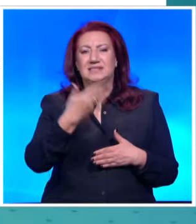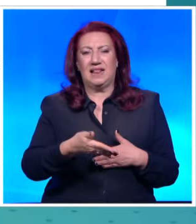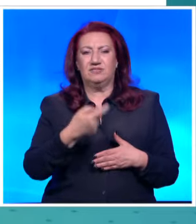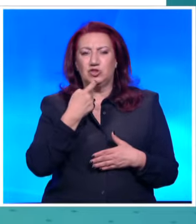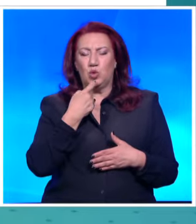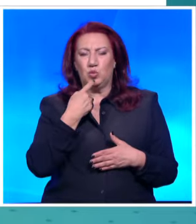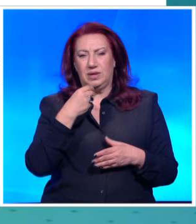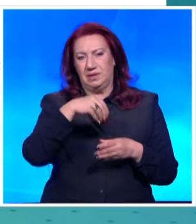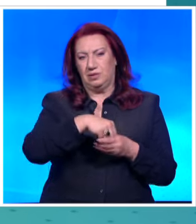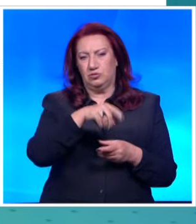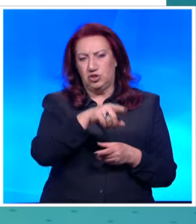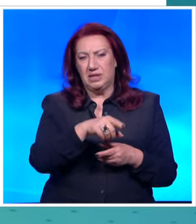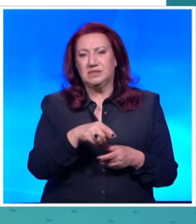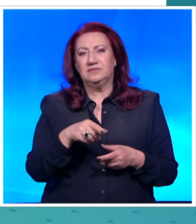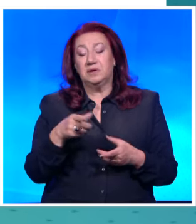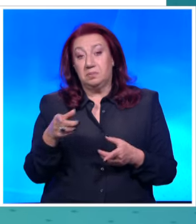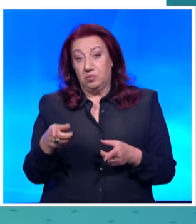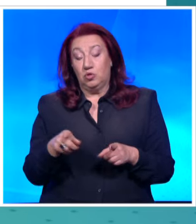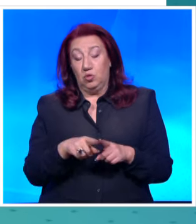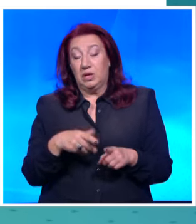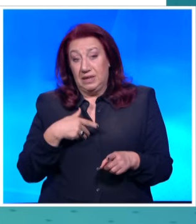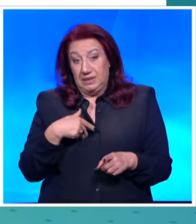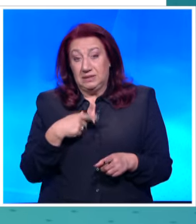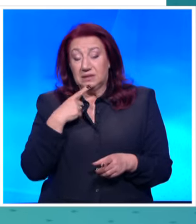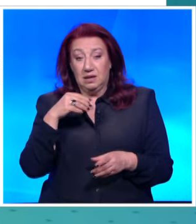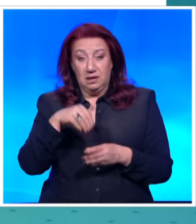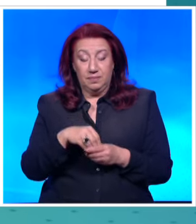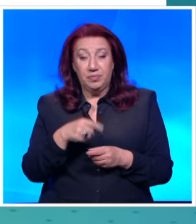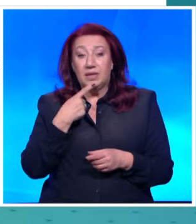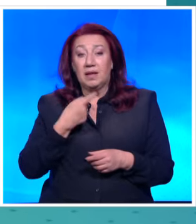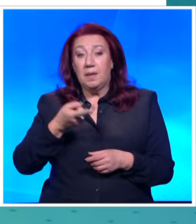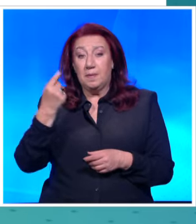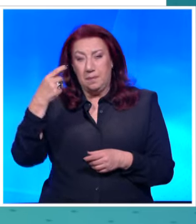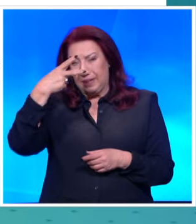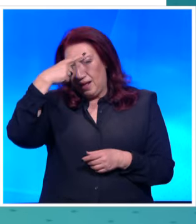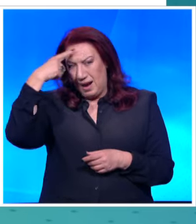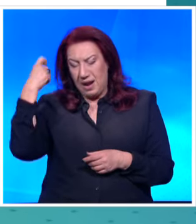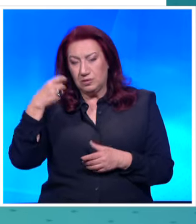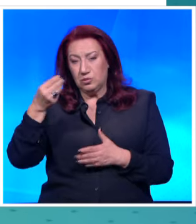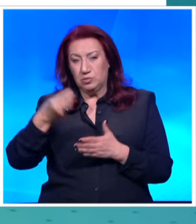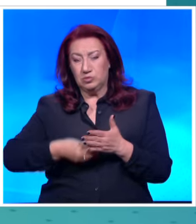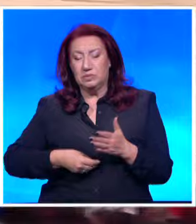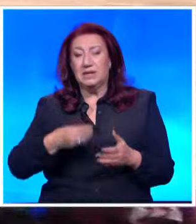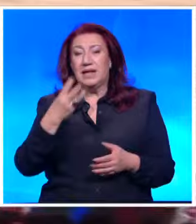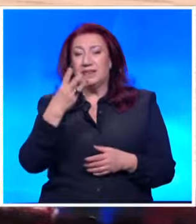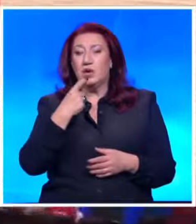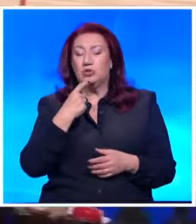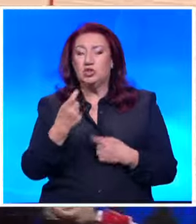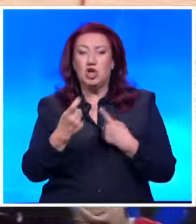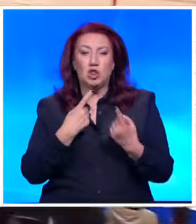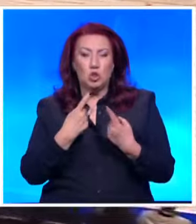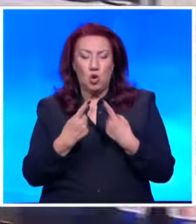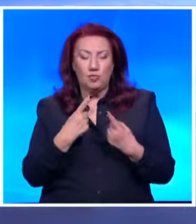той предпочита да остане в NBA. Миналото лято Везенков подписа 3-годишен договор на обща стойност 20 милиона долара.